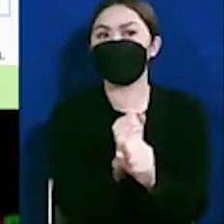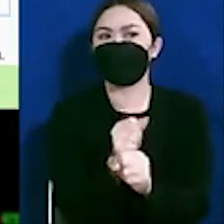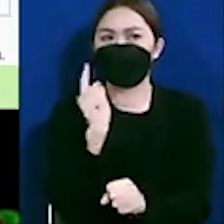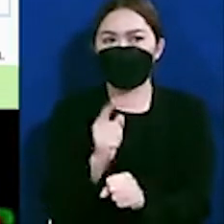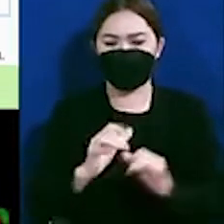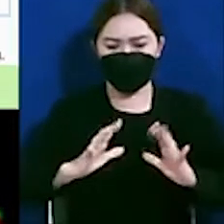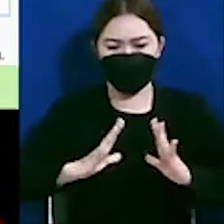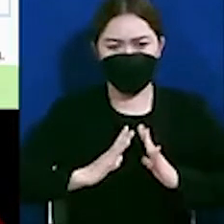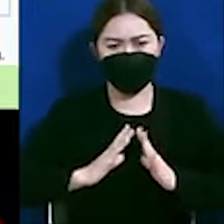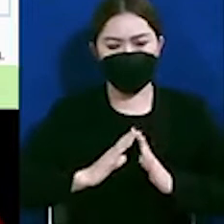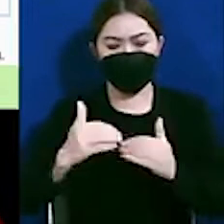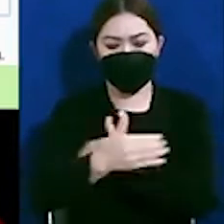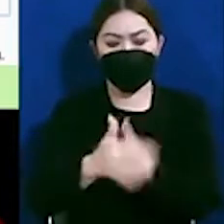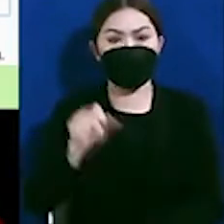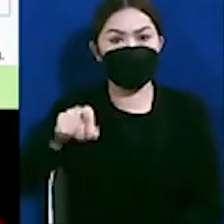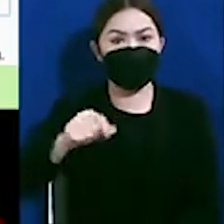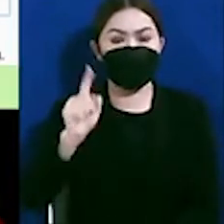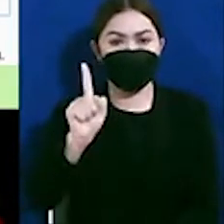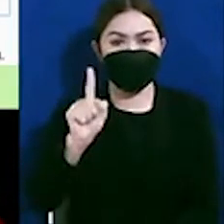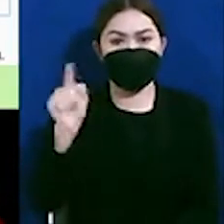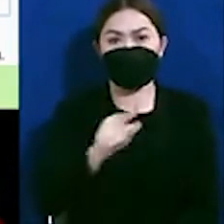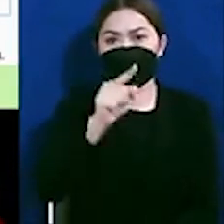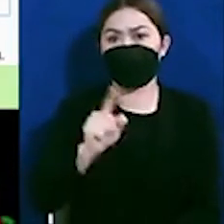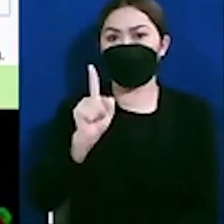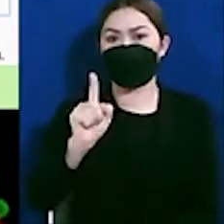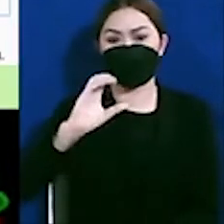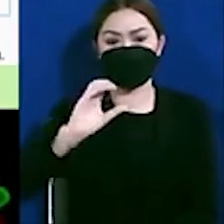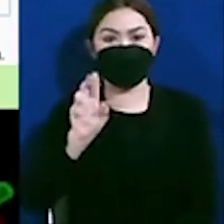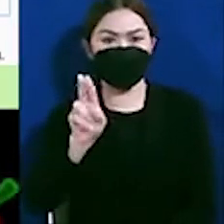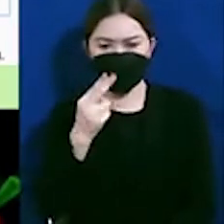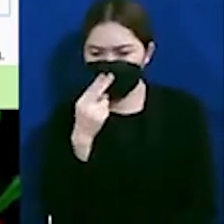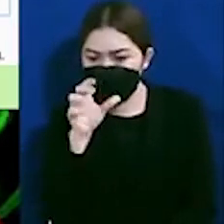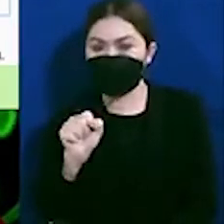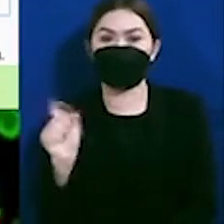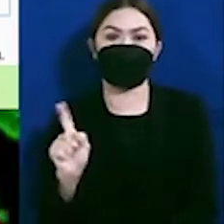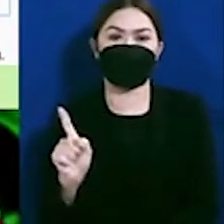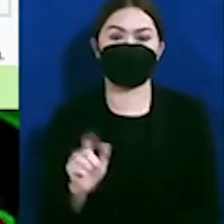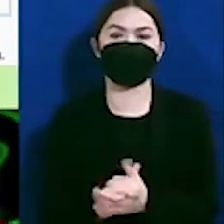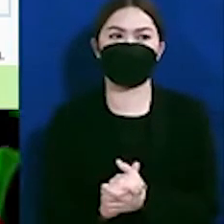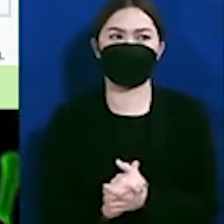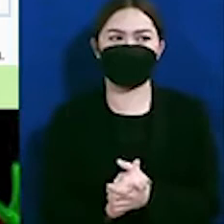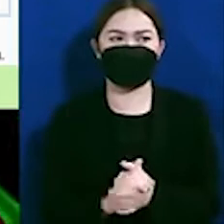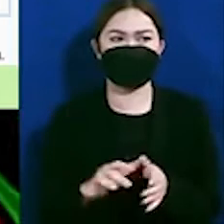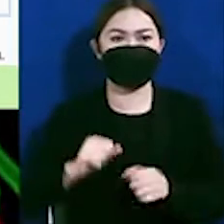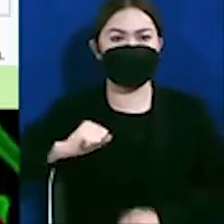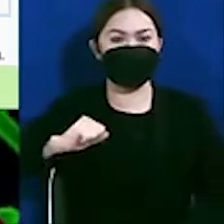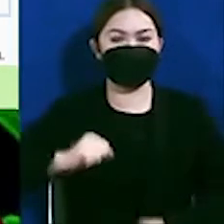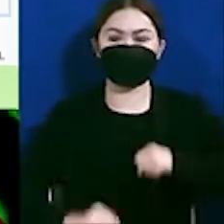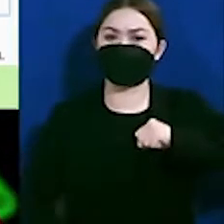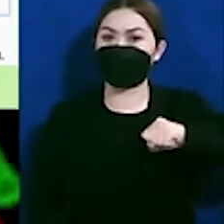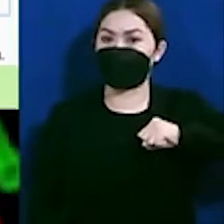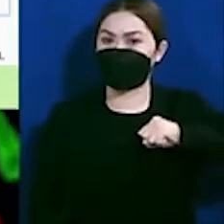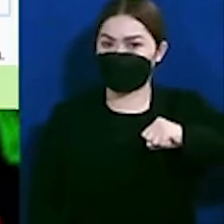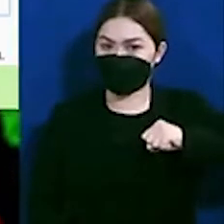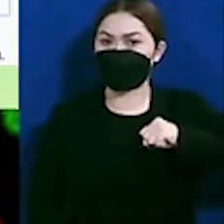บอกต้องใช้เตียง ICUเนี่ยตรงนี้ผมตอนนี้ให้พี่น้องประชาชนลองสังเกตุนิดนึงครับทั้งหางแถวคือทางซ้ายเนี่ยนะ